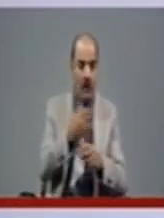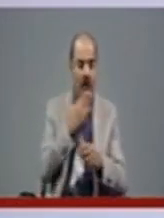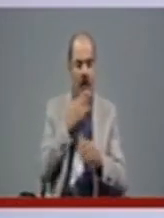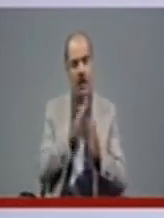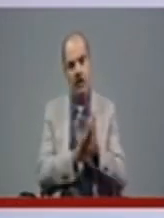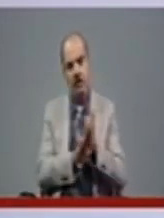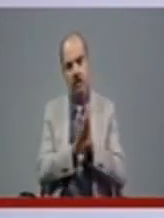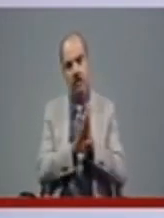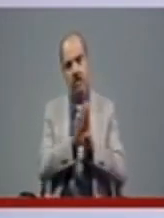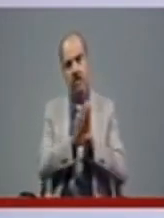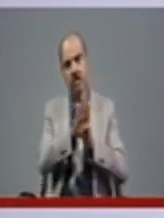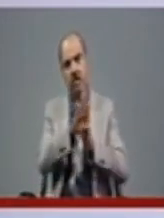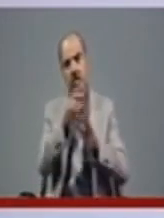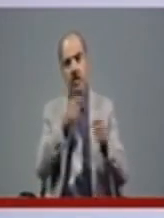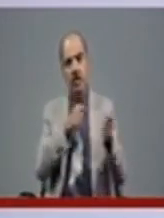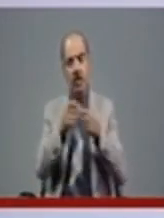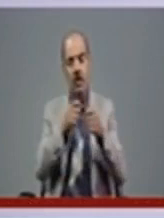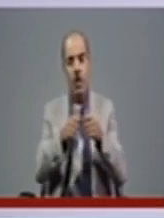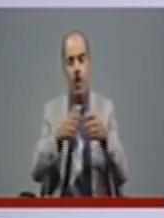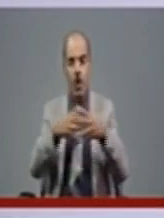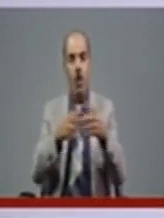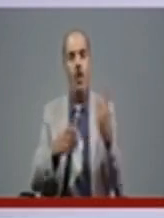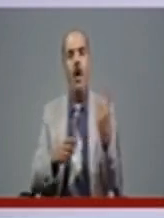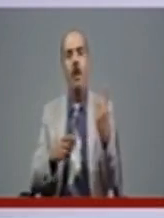الإفريقية سوقا واحدا ضخما